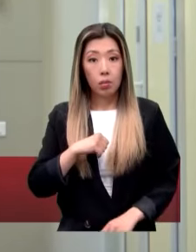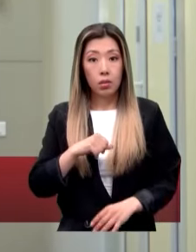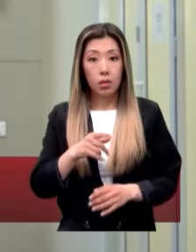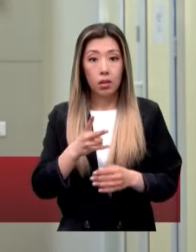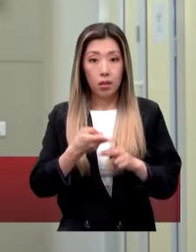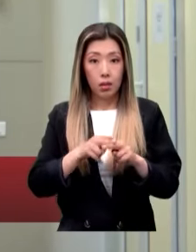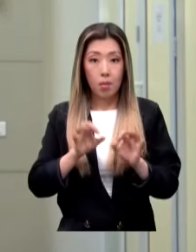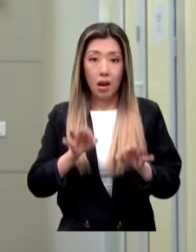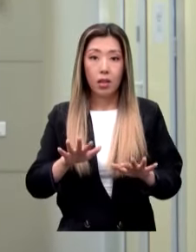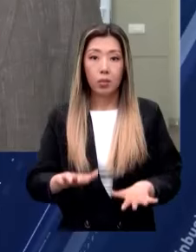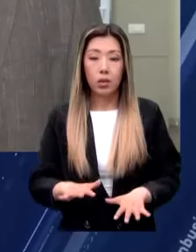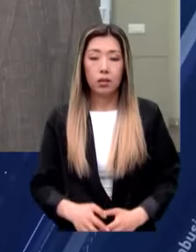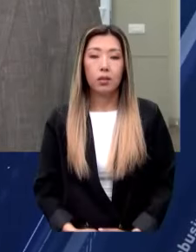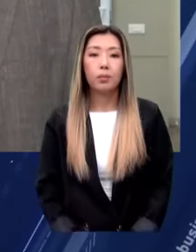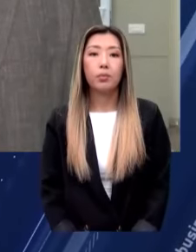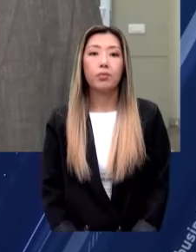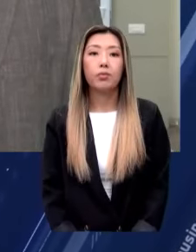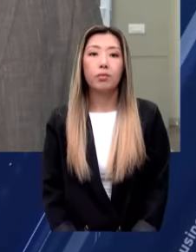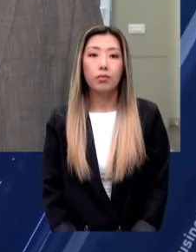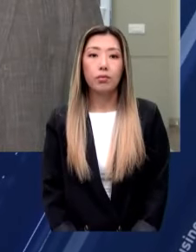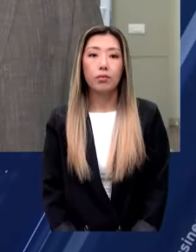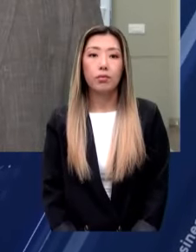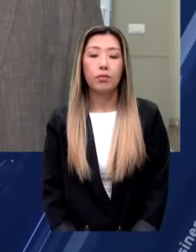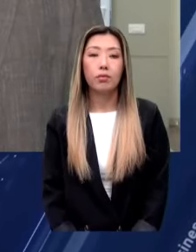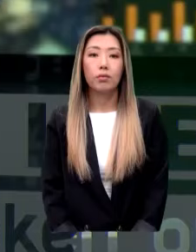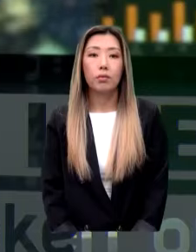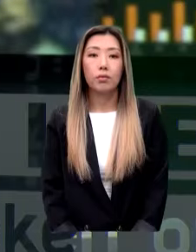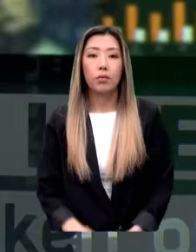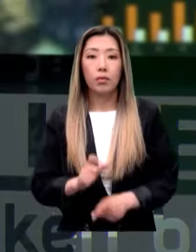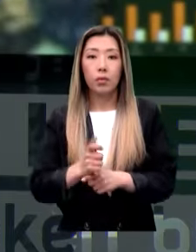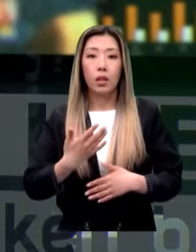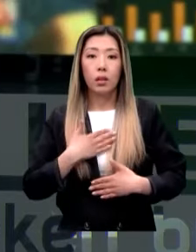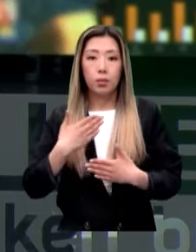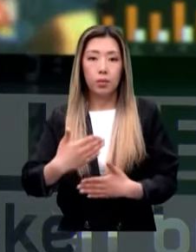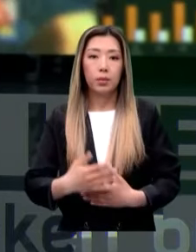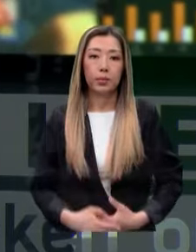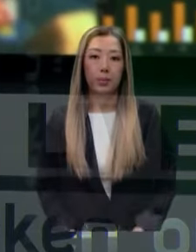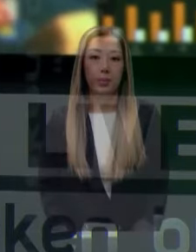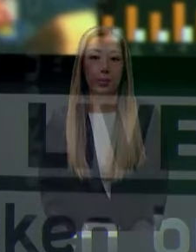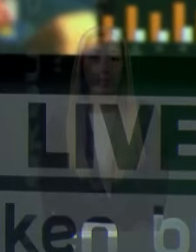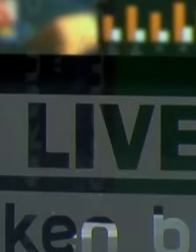Дмитрий. Диас Иркынов был с нами на связи, мы продолжаем выпуск.